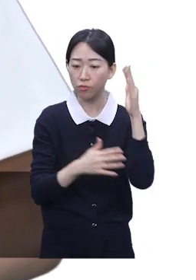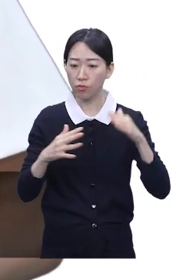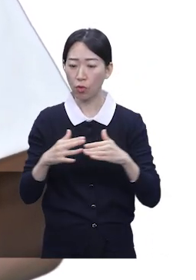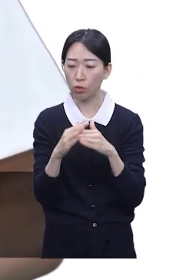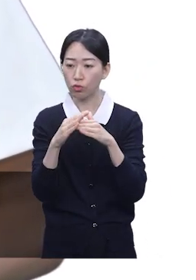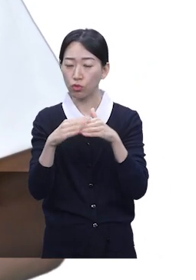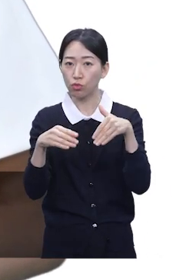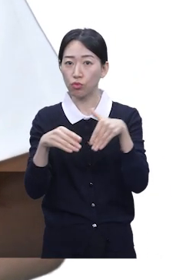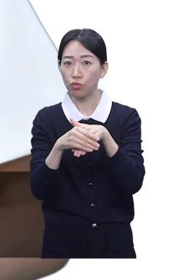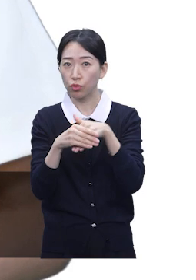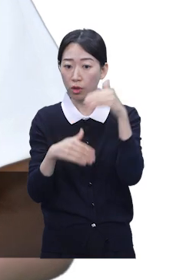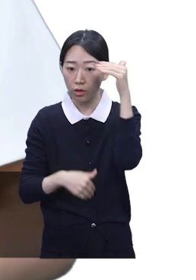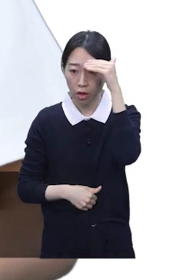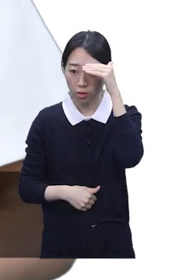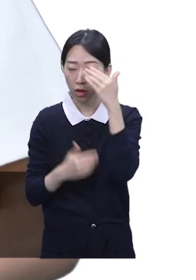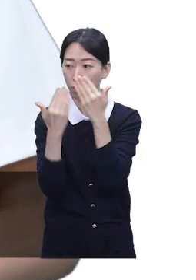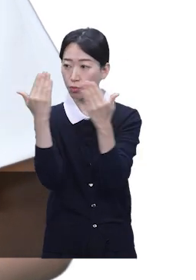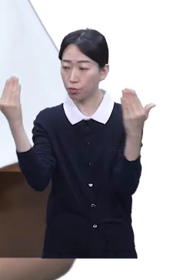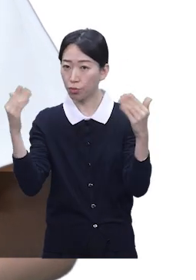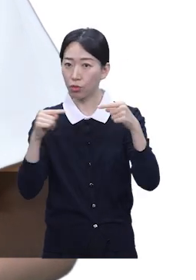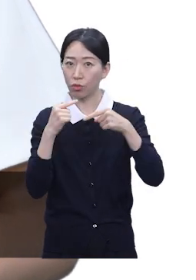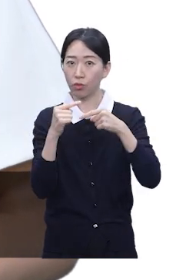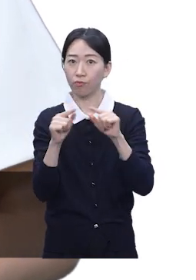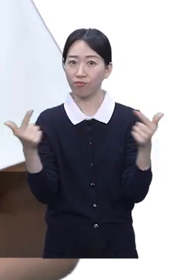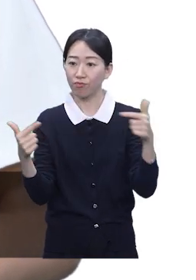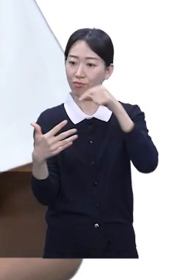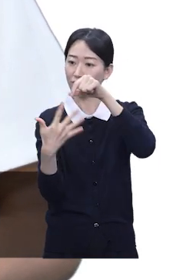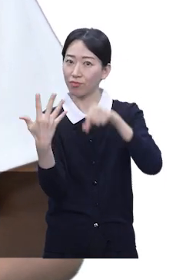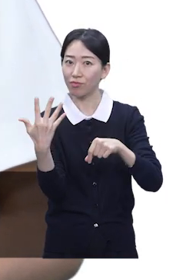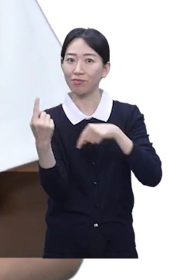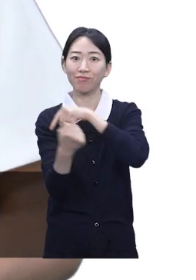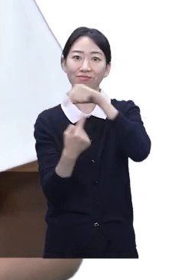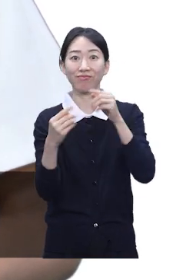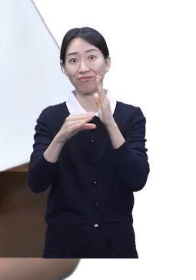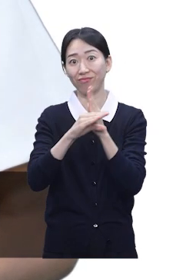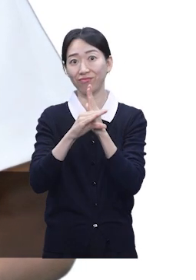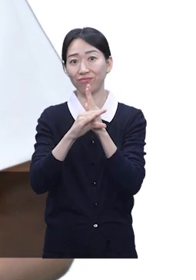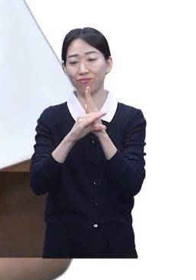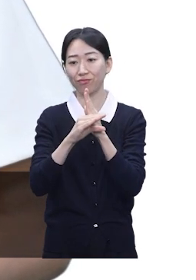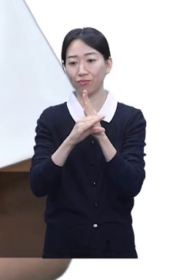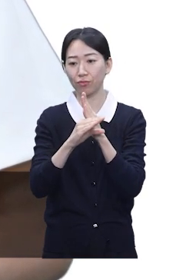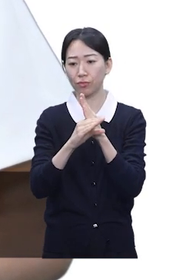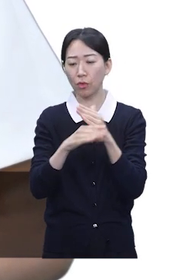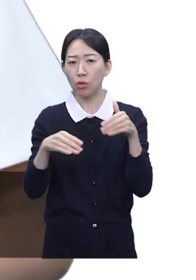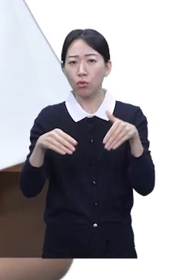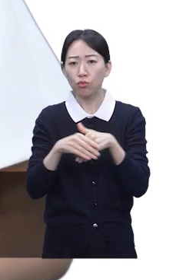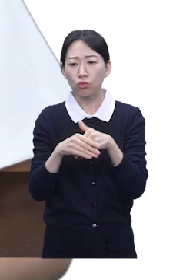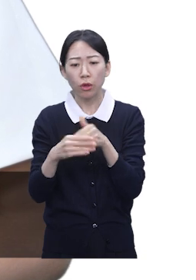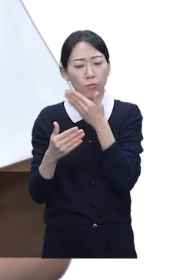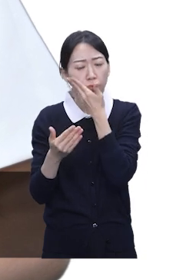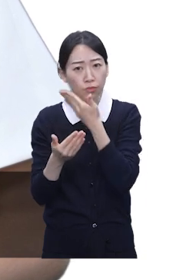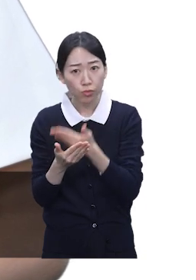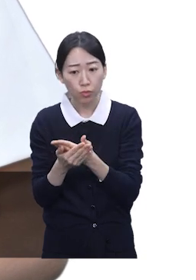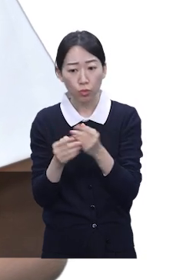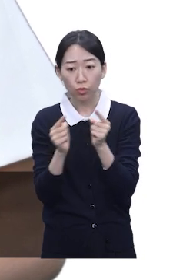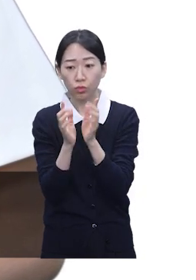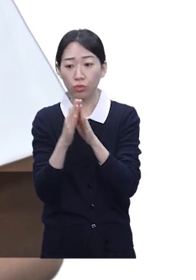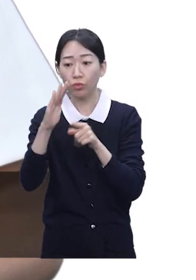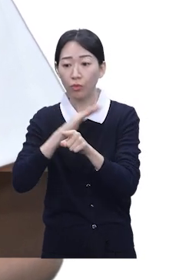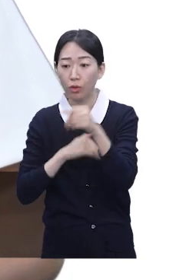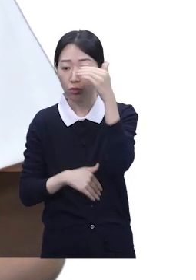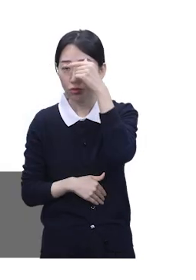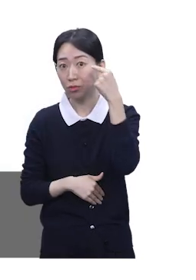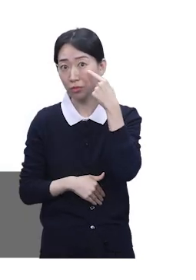건축문화답사, 작품전 등 다양한 프로그램이 진행되고 있는데요. 소중한 건축 문화 유산을 가까이에서 느껴보시는 건